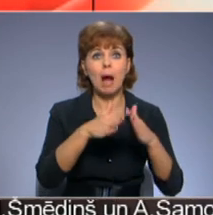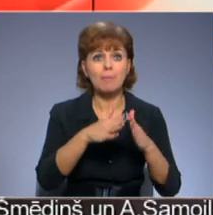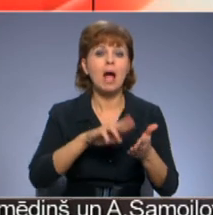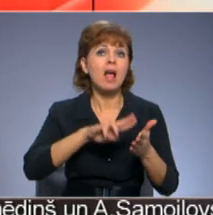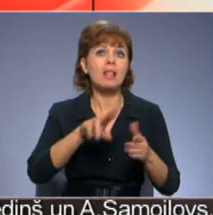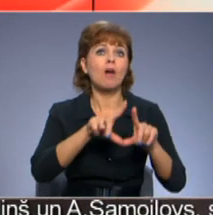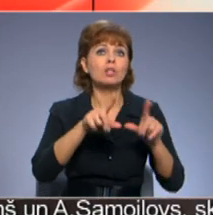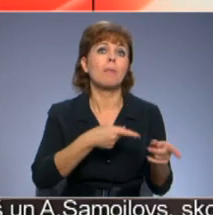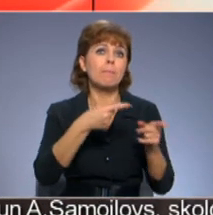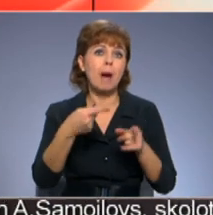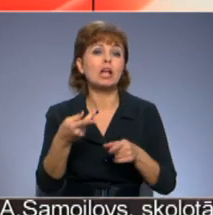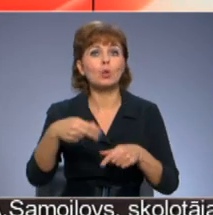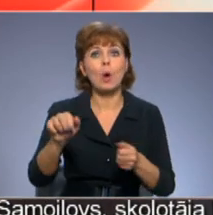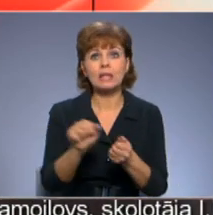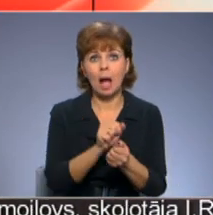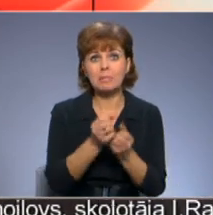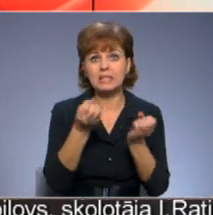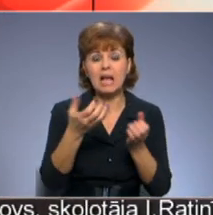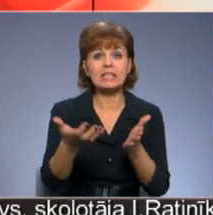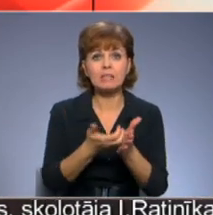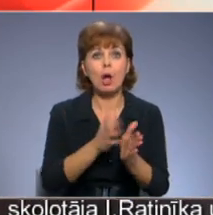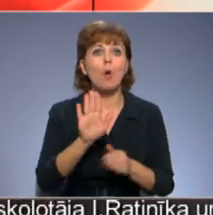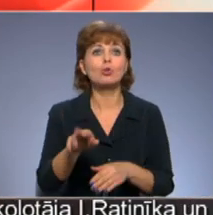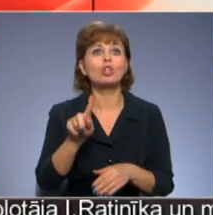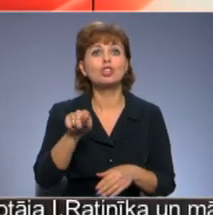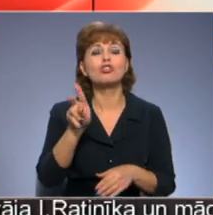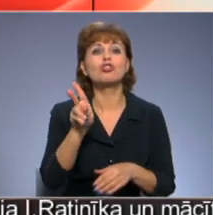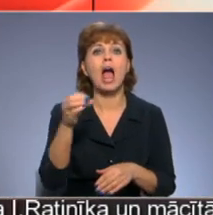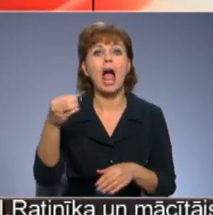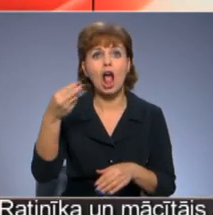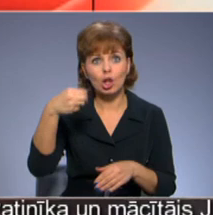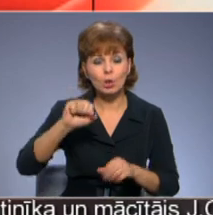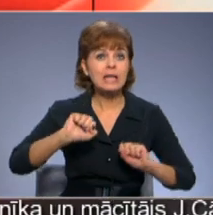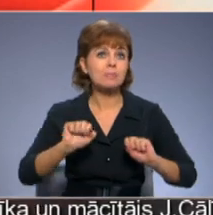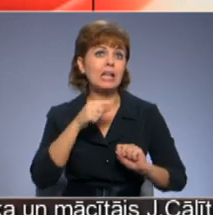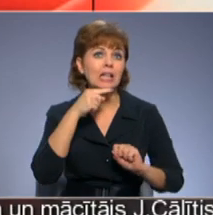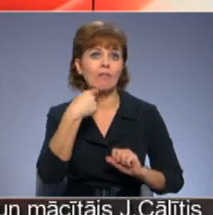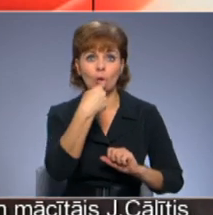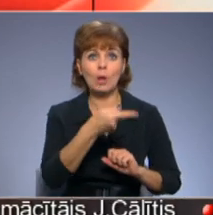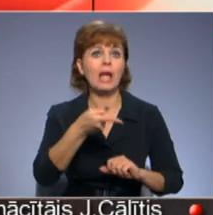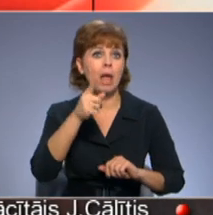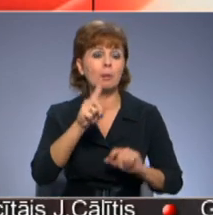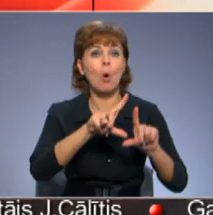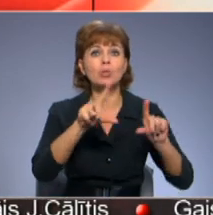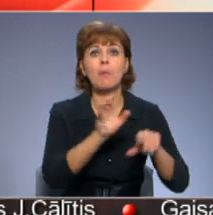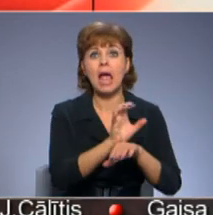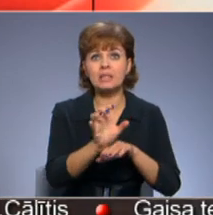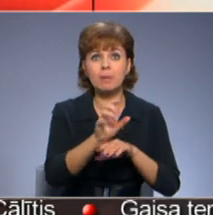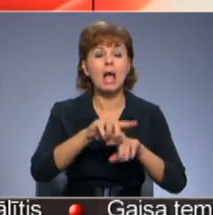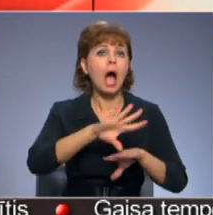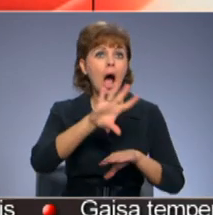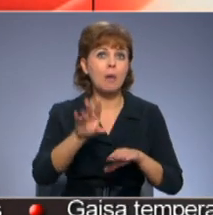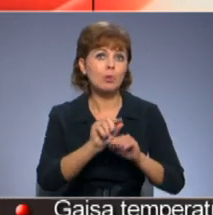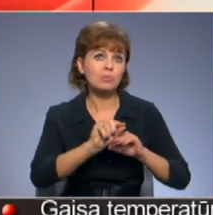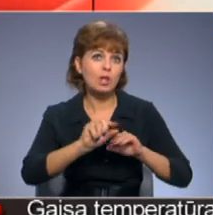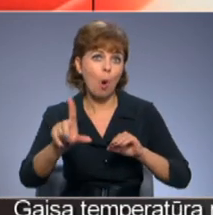dabasgāzes izmantošanas uz šķēldu. Spītējot Krievijas noteiktajiem embargo, uzņēmuma eksporta apjoms ir audzis un šogad pārsniedzis